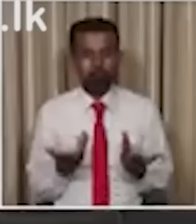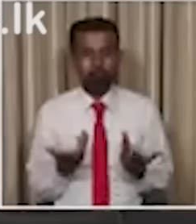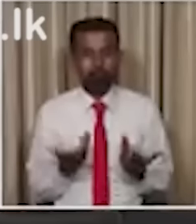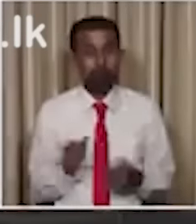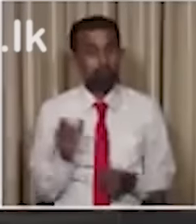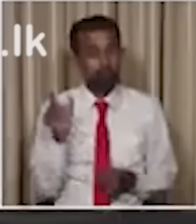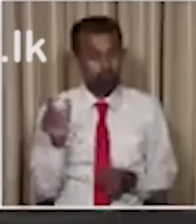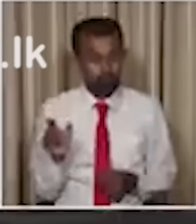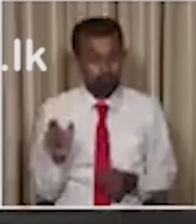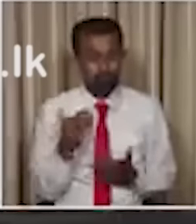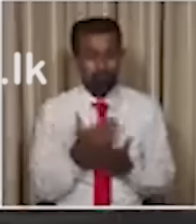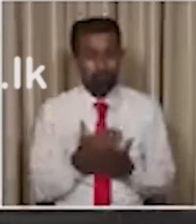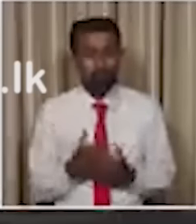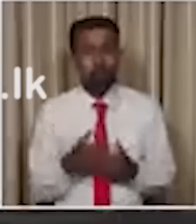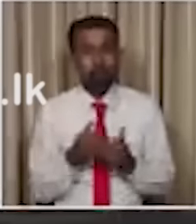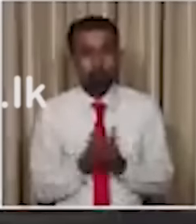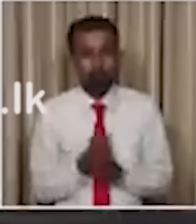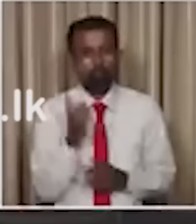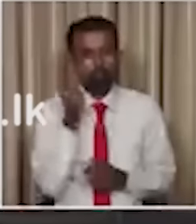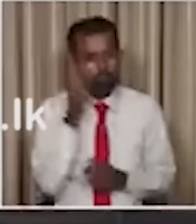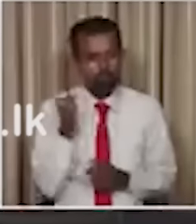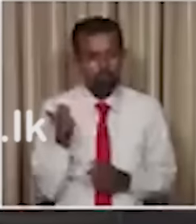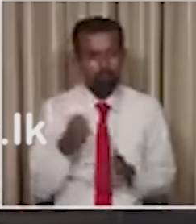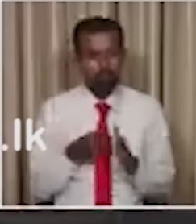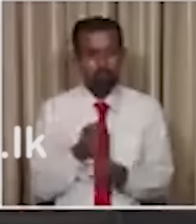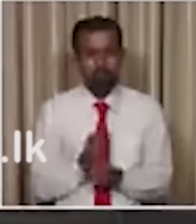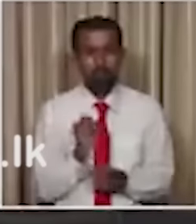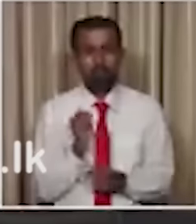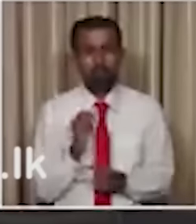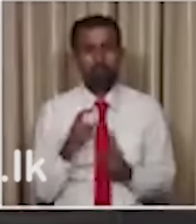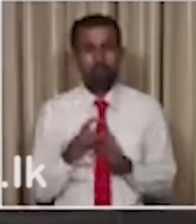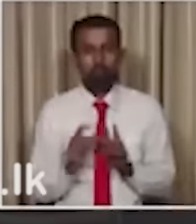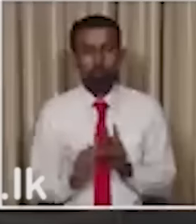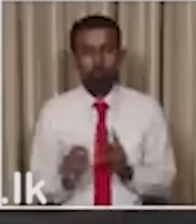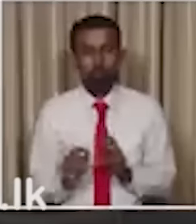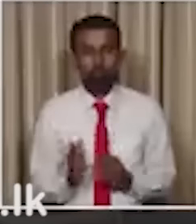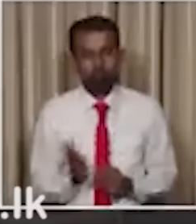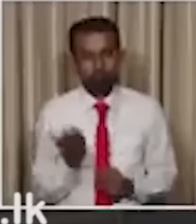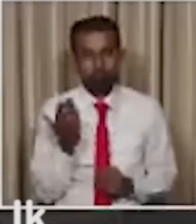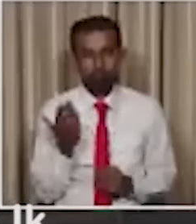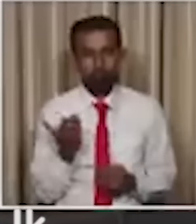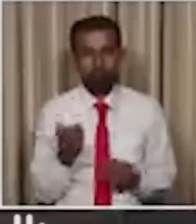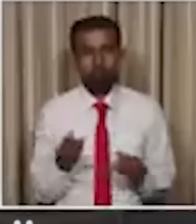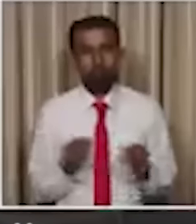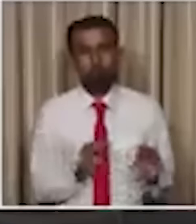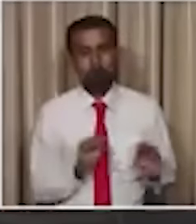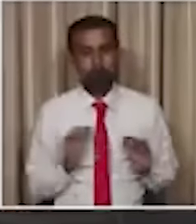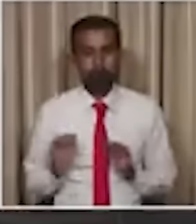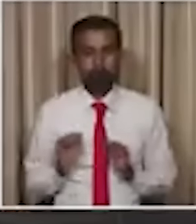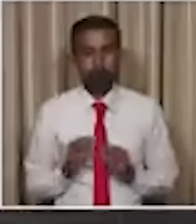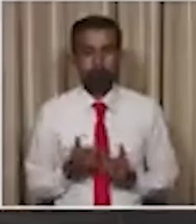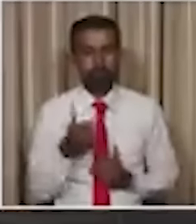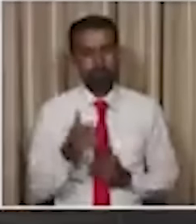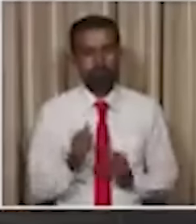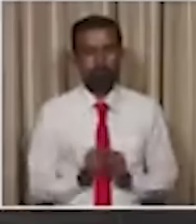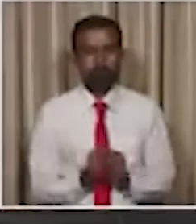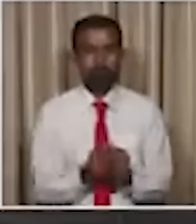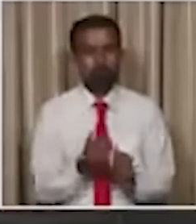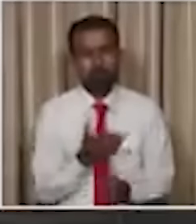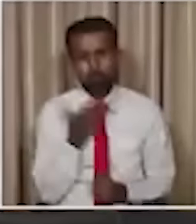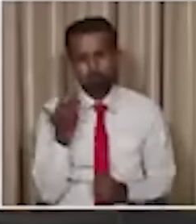එතුමා ඒ විස්තර ඔක්කොම දන්නවා. ඉතින් නීතිපති දෙපාර්තමේන්තුව විසින් ඒ දේ කළාට පස්සේ ඉතුරු ක්‍රියාමාර්ග අපිට ගන්න